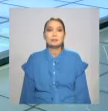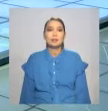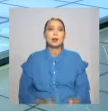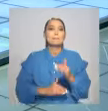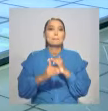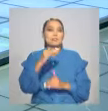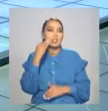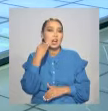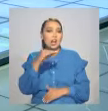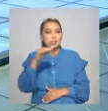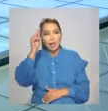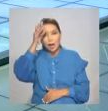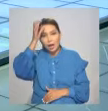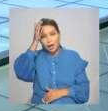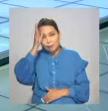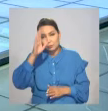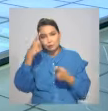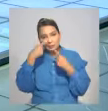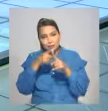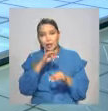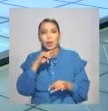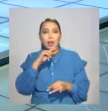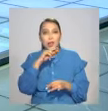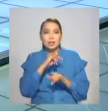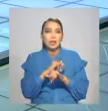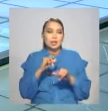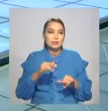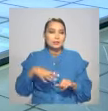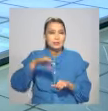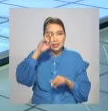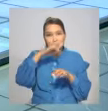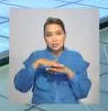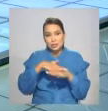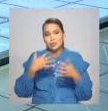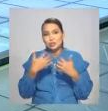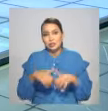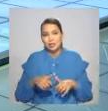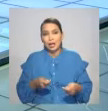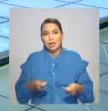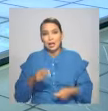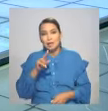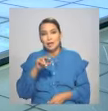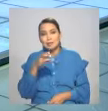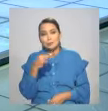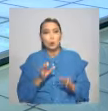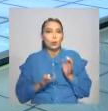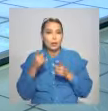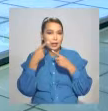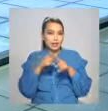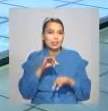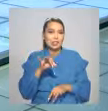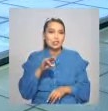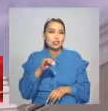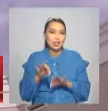Повышение качества образования повлечет технологическое и экономическое развитие всей страны, считает ректор Каспийского университета технологий и